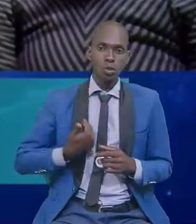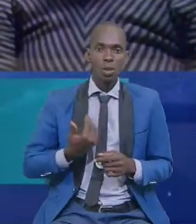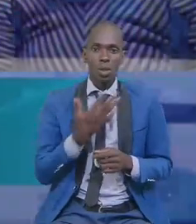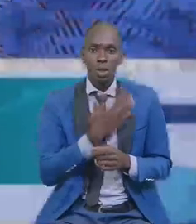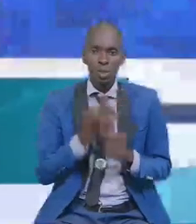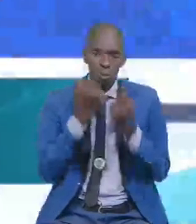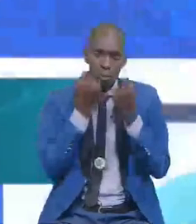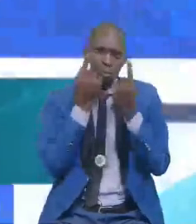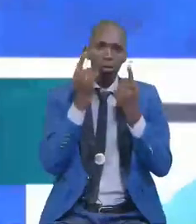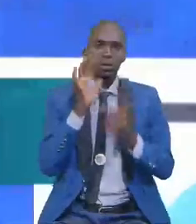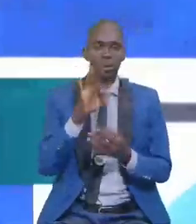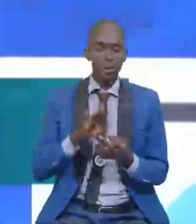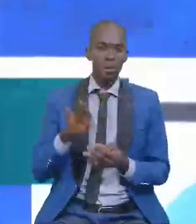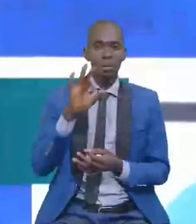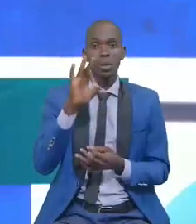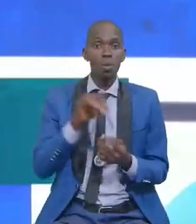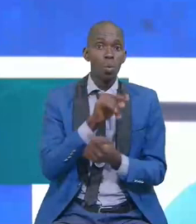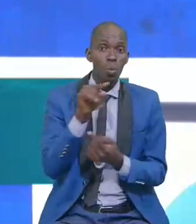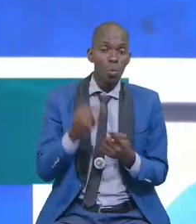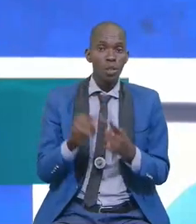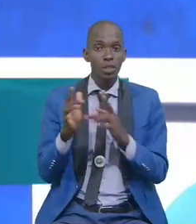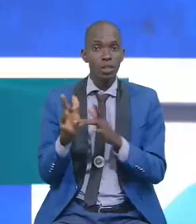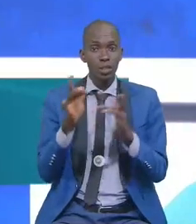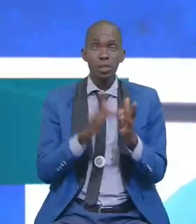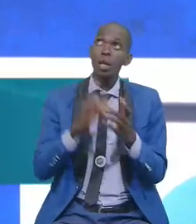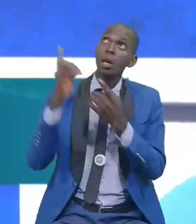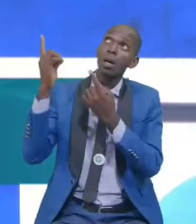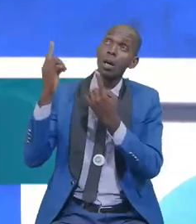il réveille ton esprit. Quand Jésus vient,